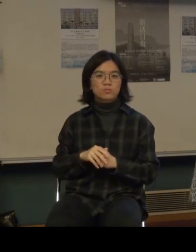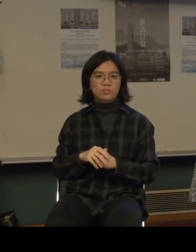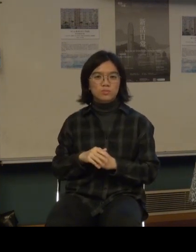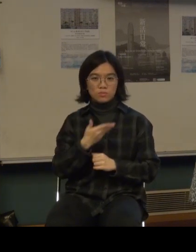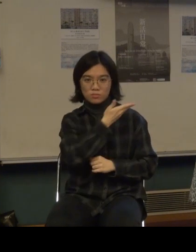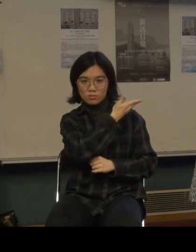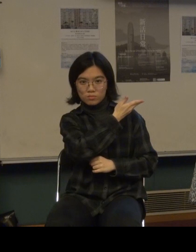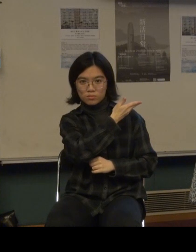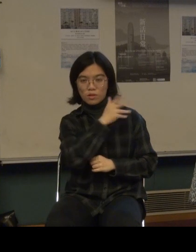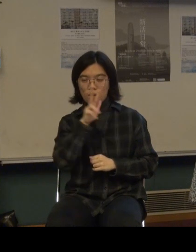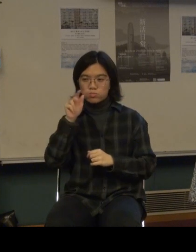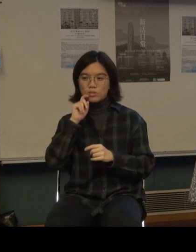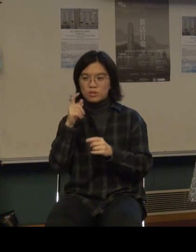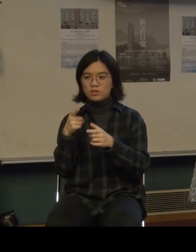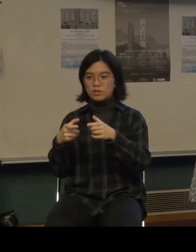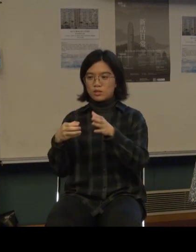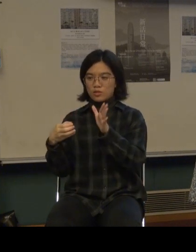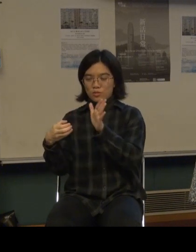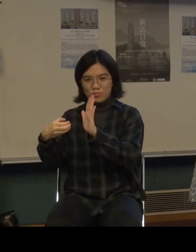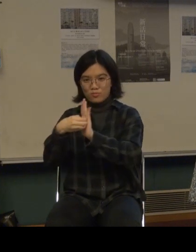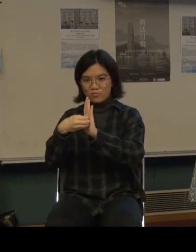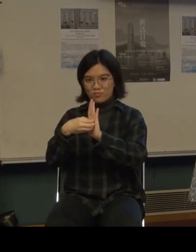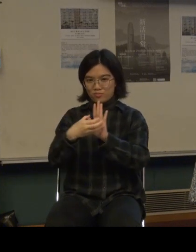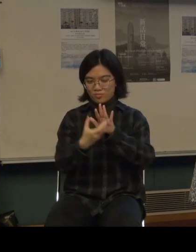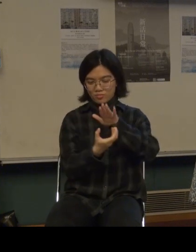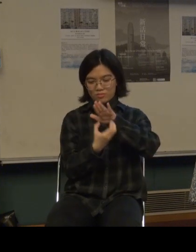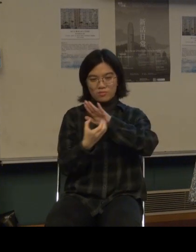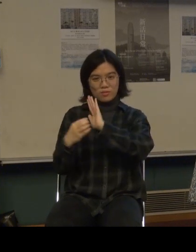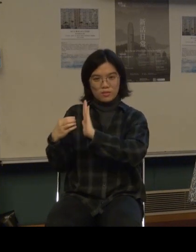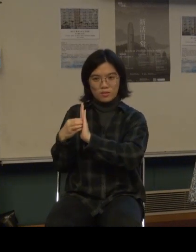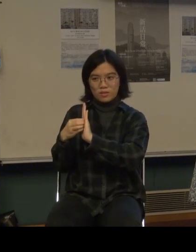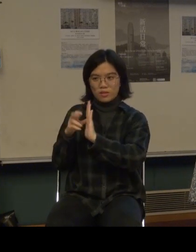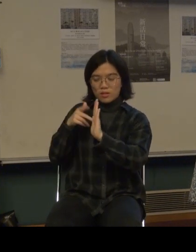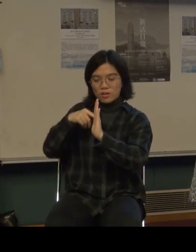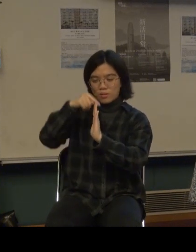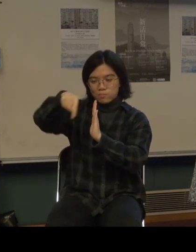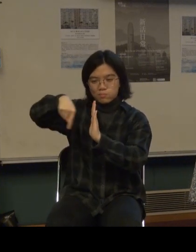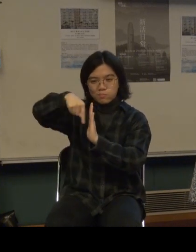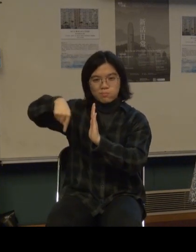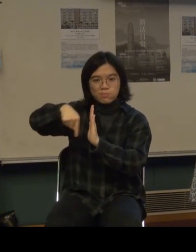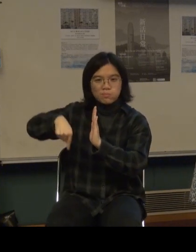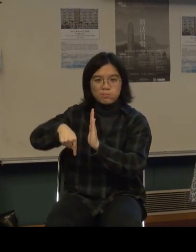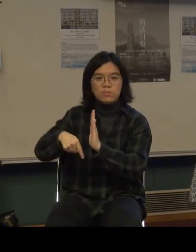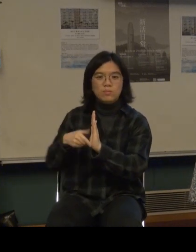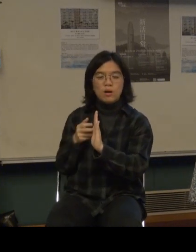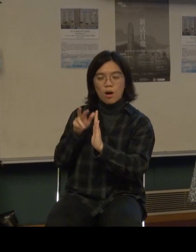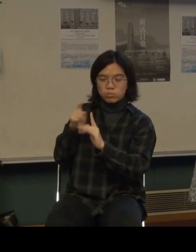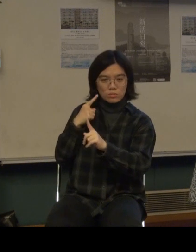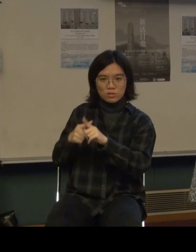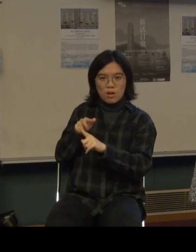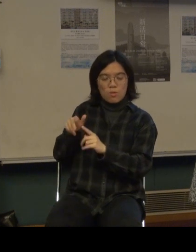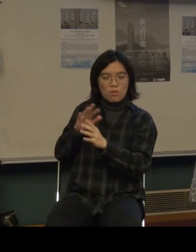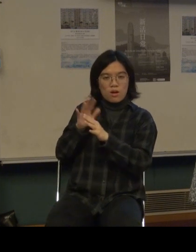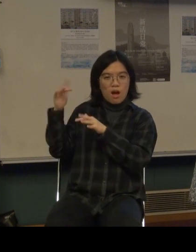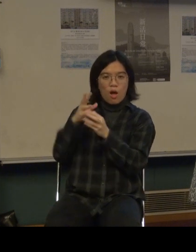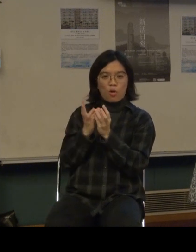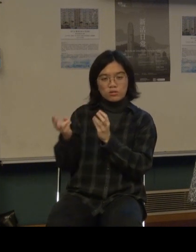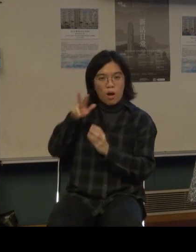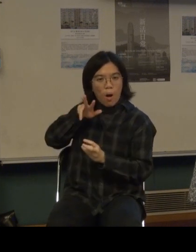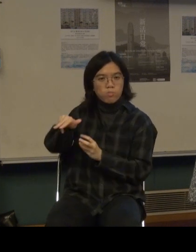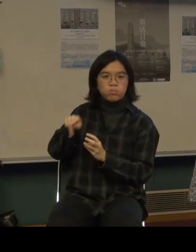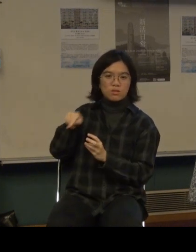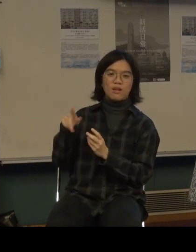形嘅樣啊。咁以至咧，中間個樓梯位咧係佢最搶眼，亦都係即係最有呢個流線型風格嘅睇到嘅一個部